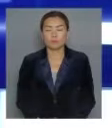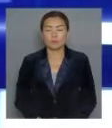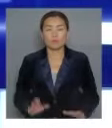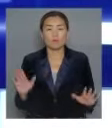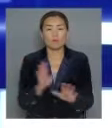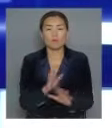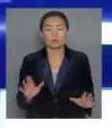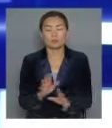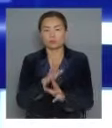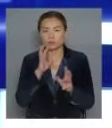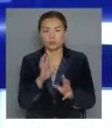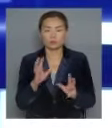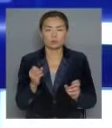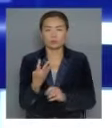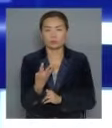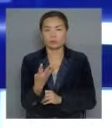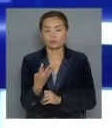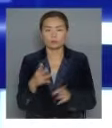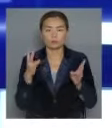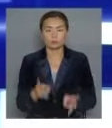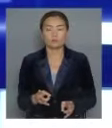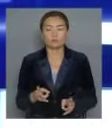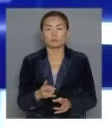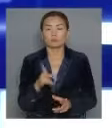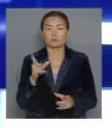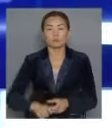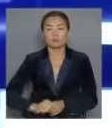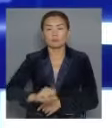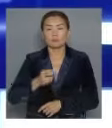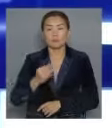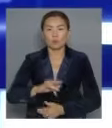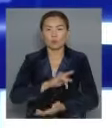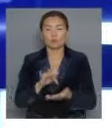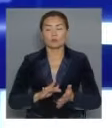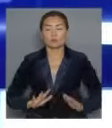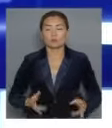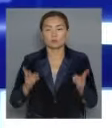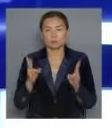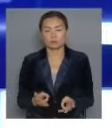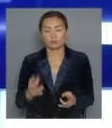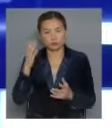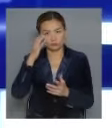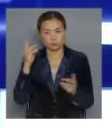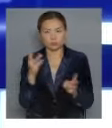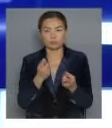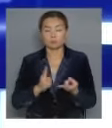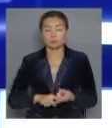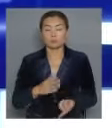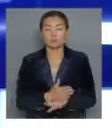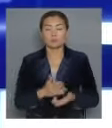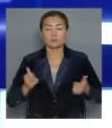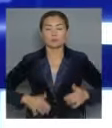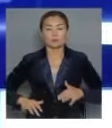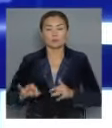Табиғат ананы қан жылатып, 14 тағдырдың өмірлік үмітін үзген Абай облысында орын алған қаралы өрт оқиғасына орай